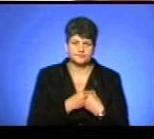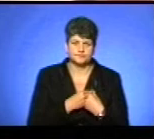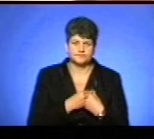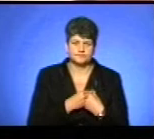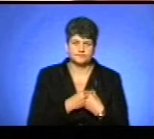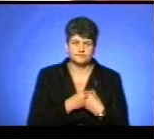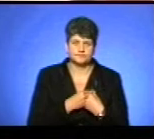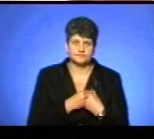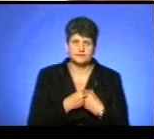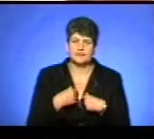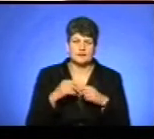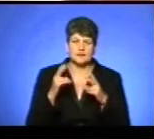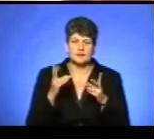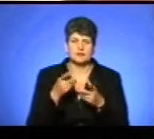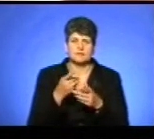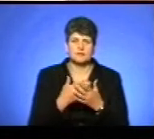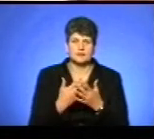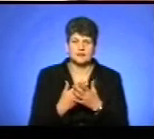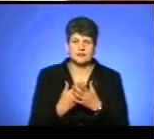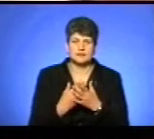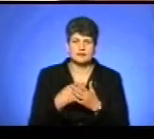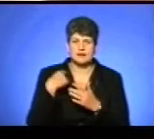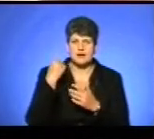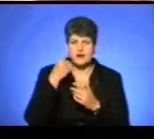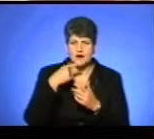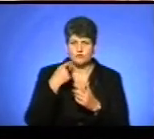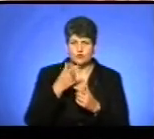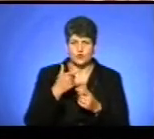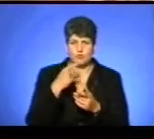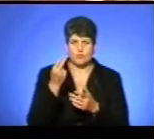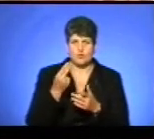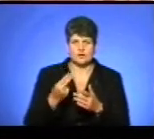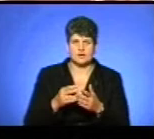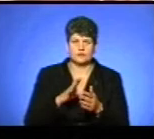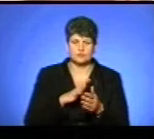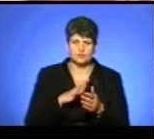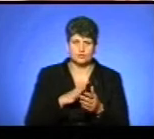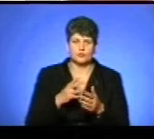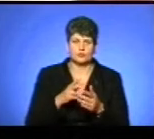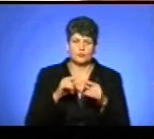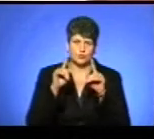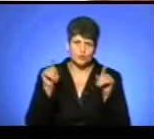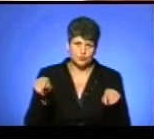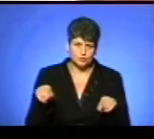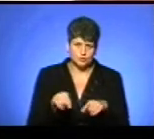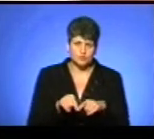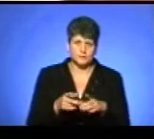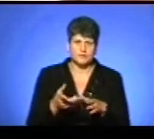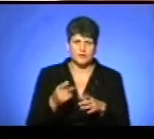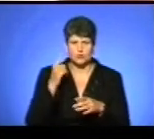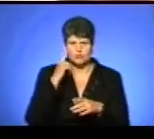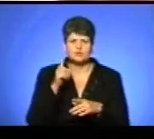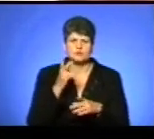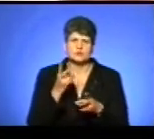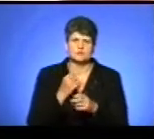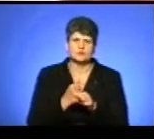не знаю, там, наприклад, самий автопортрет висить. Було полотно, майстерні висіло полотно, і я думаю, що ж на ньому зобразити.